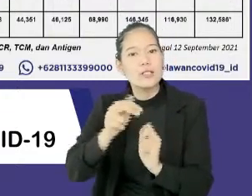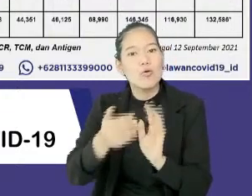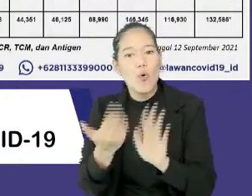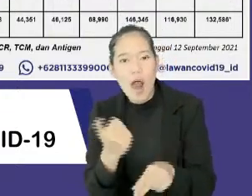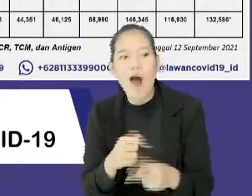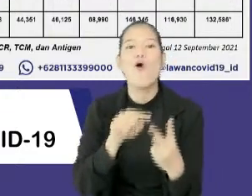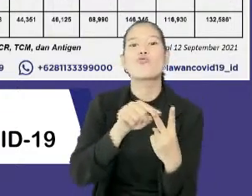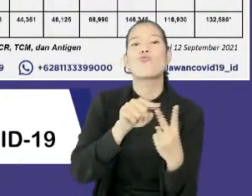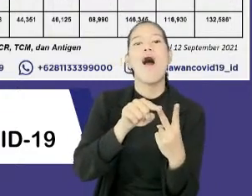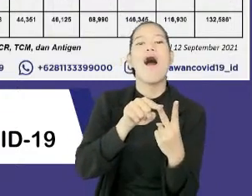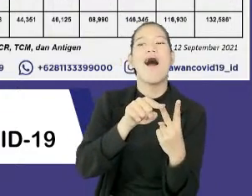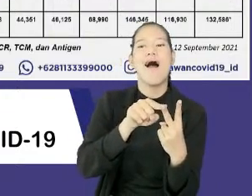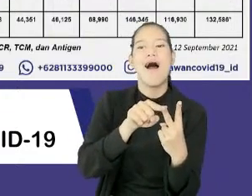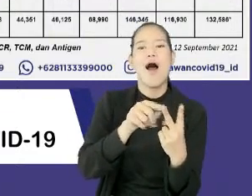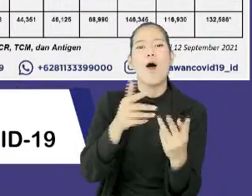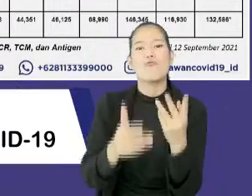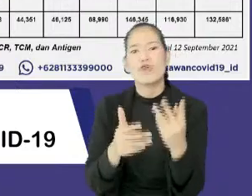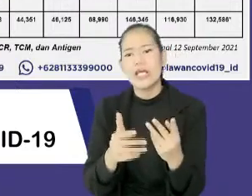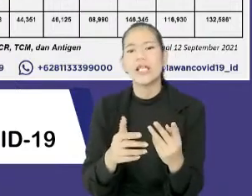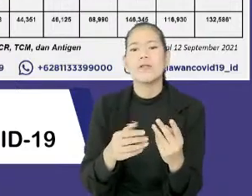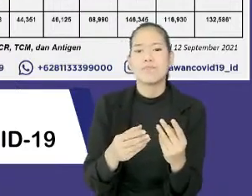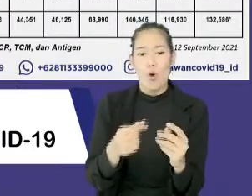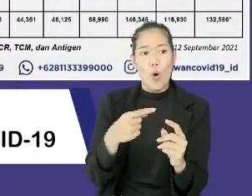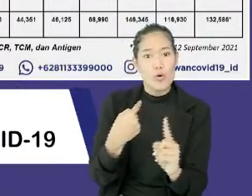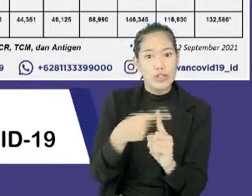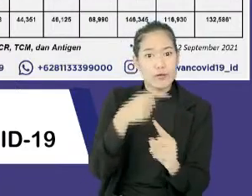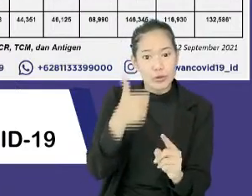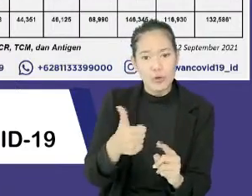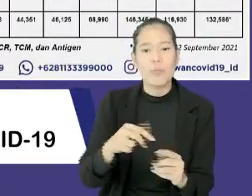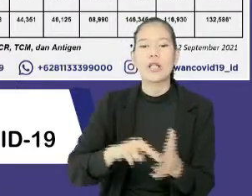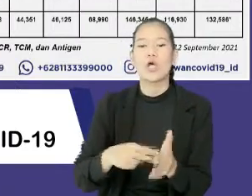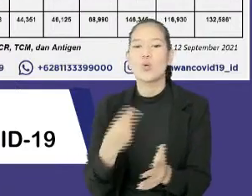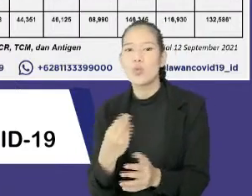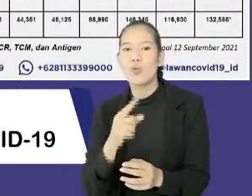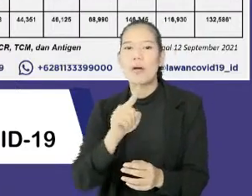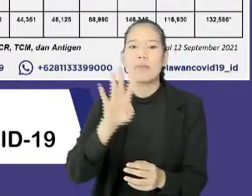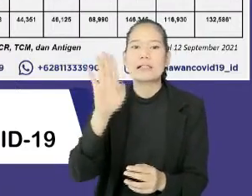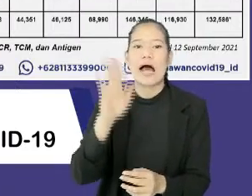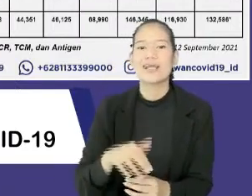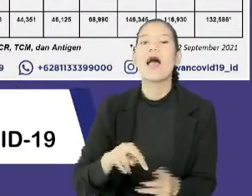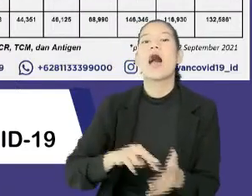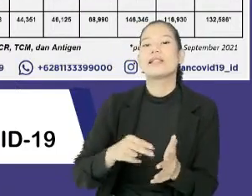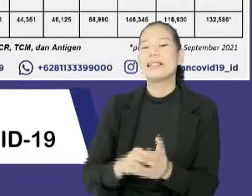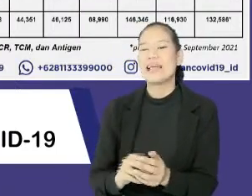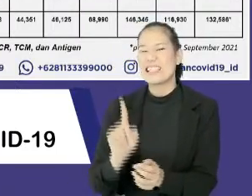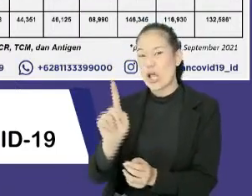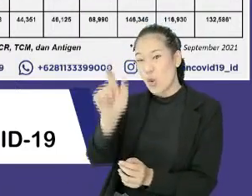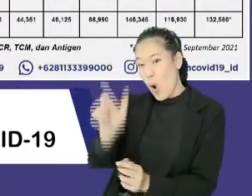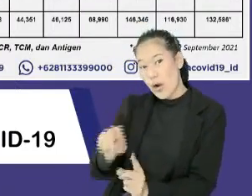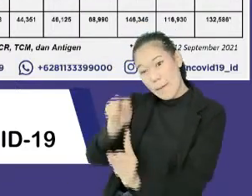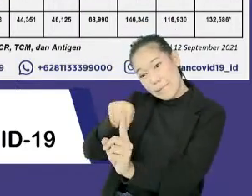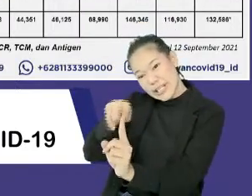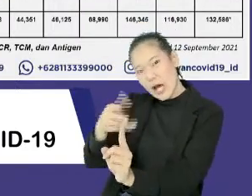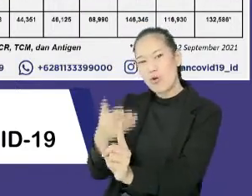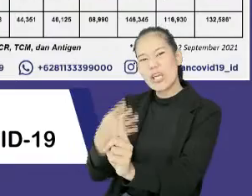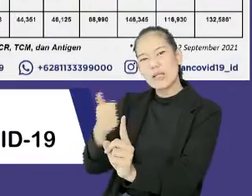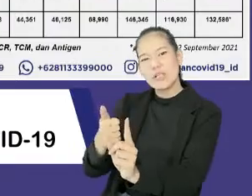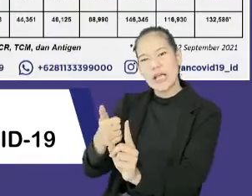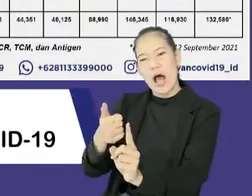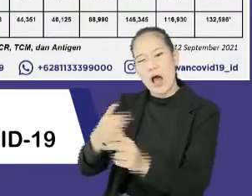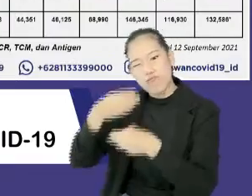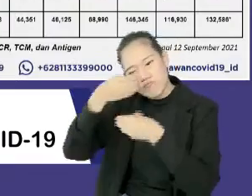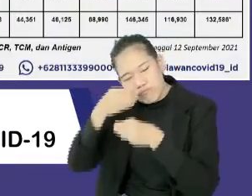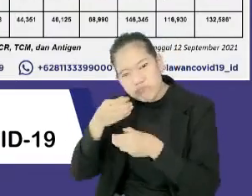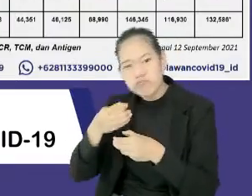terkonfirmasi positif nunggu 14 Hari diperiksa lagi nah spesimen satu orang bisa lebih dari satu nah kenapa akhirnya yang